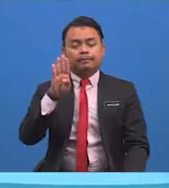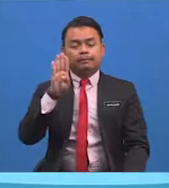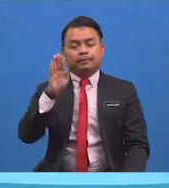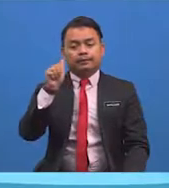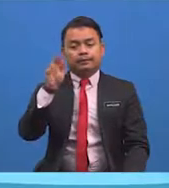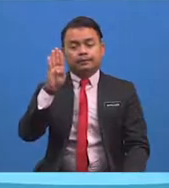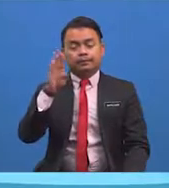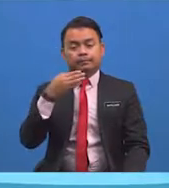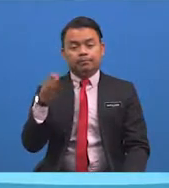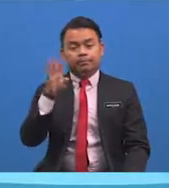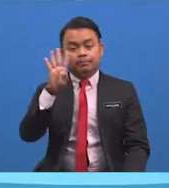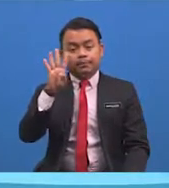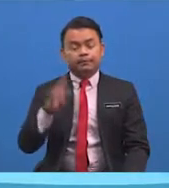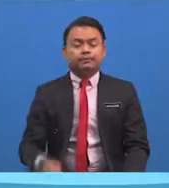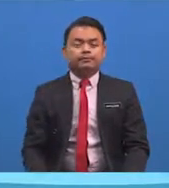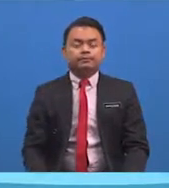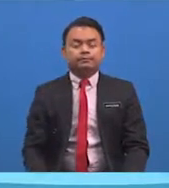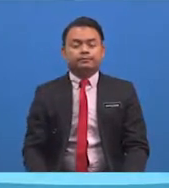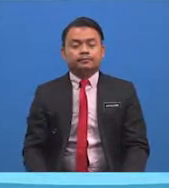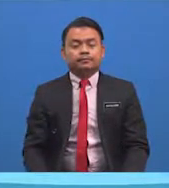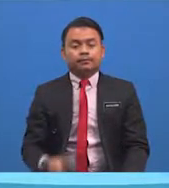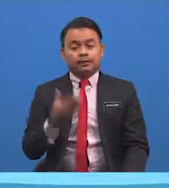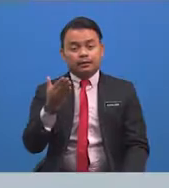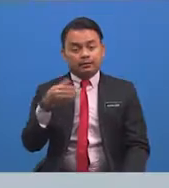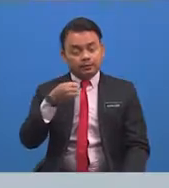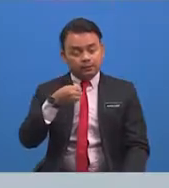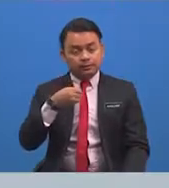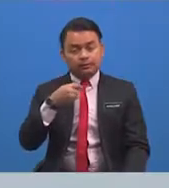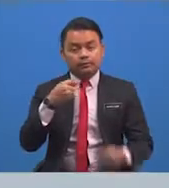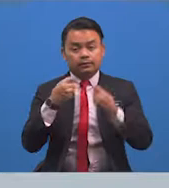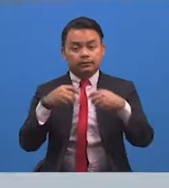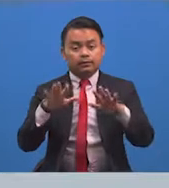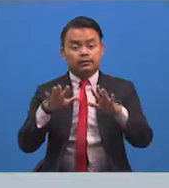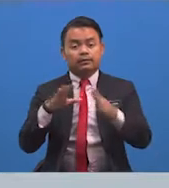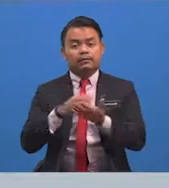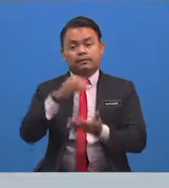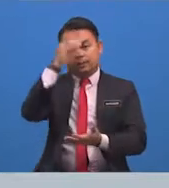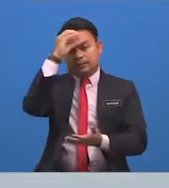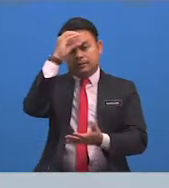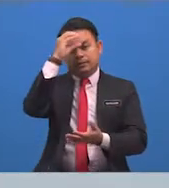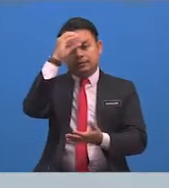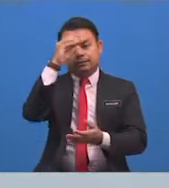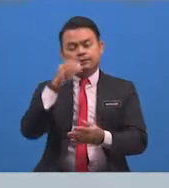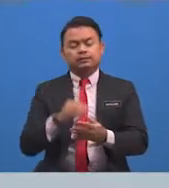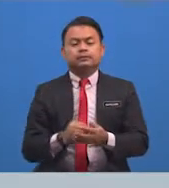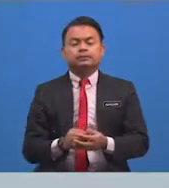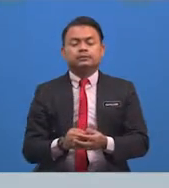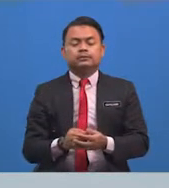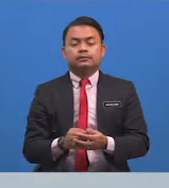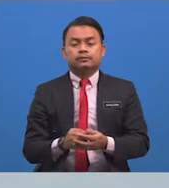Sebenarnya, anda telah pun mempelajari apa itu kesan rumah hijau. Jom kita imbas